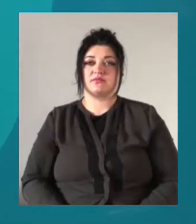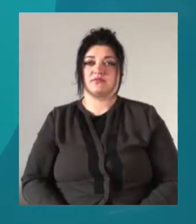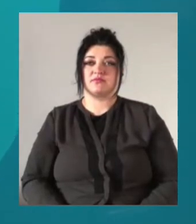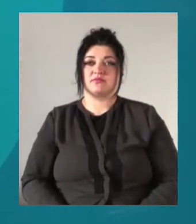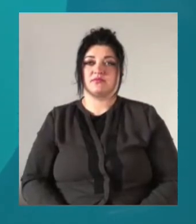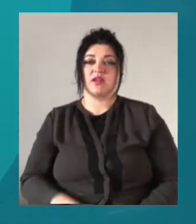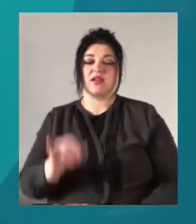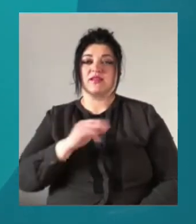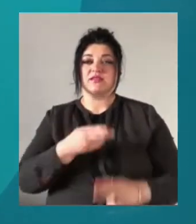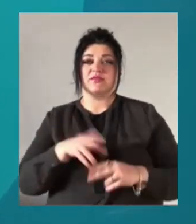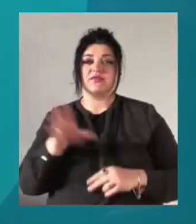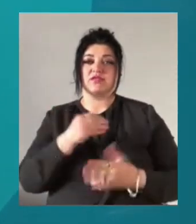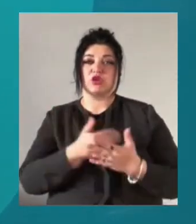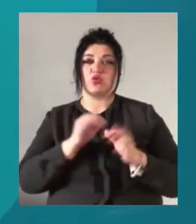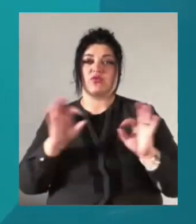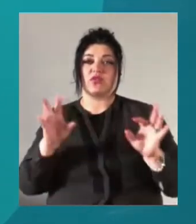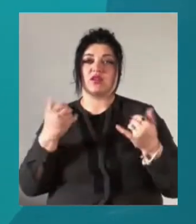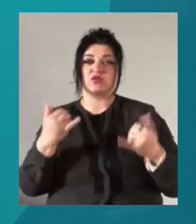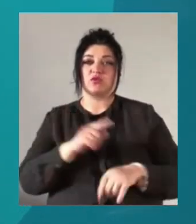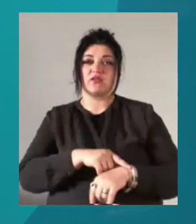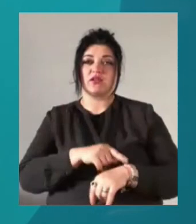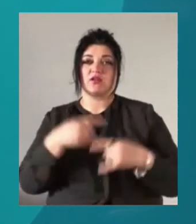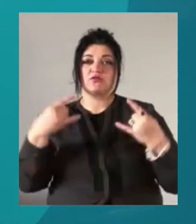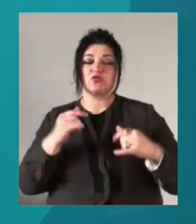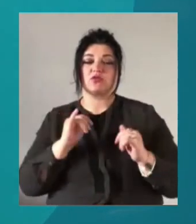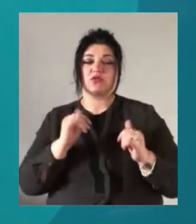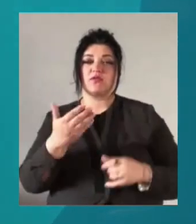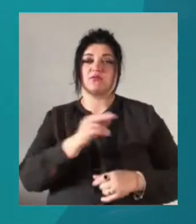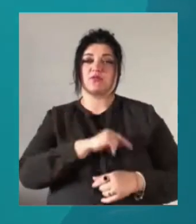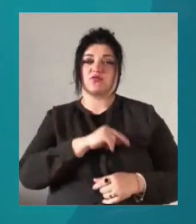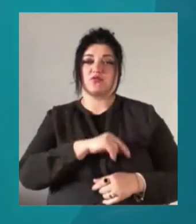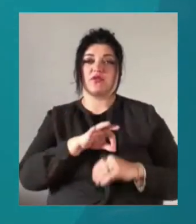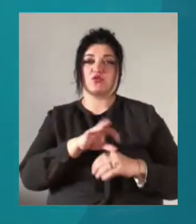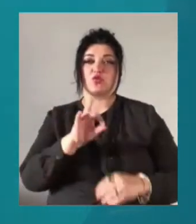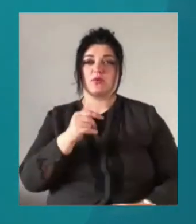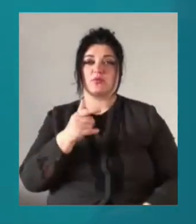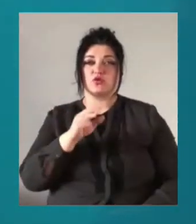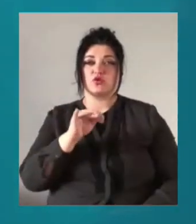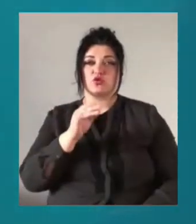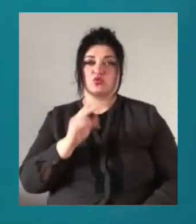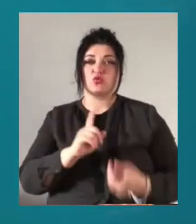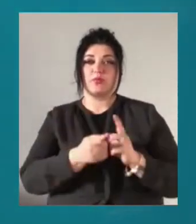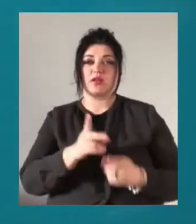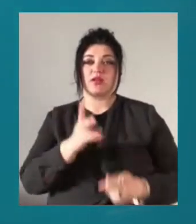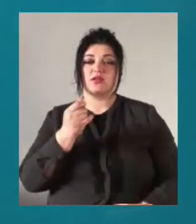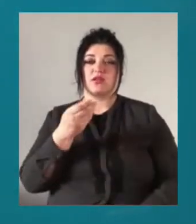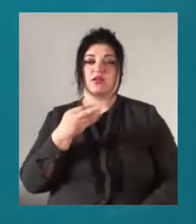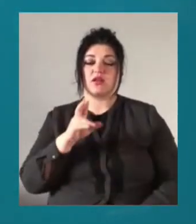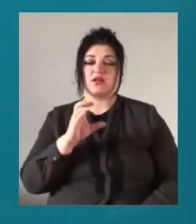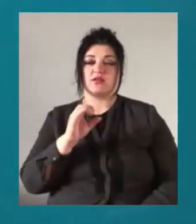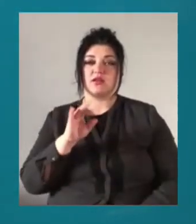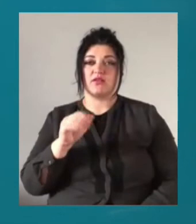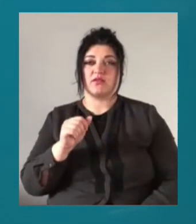І це всі новини на цю хвилину. В студії для вас працювала ведуча Ольга Міщук. Сурдопереклад Наталя